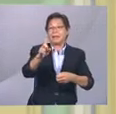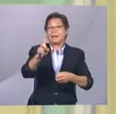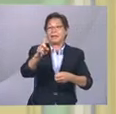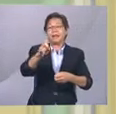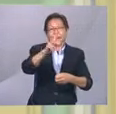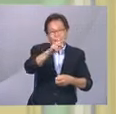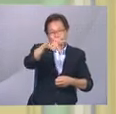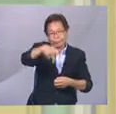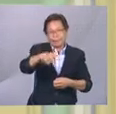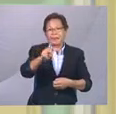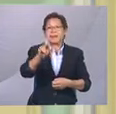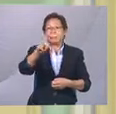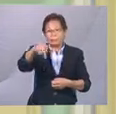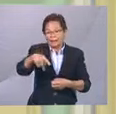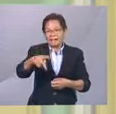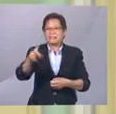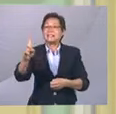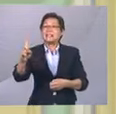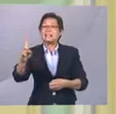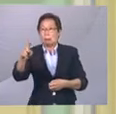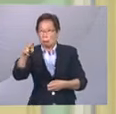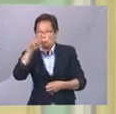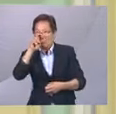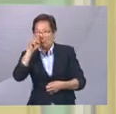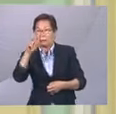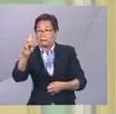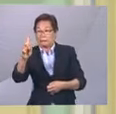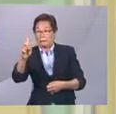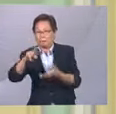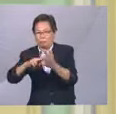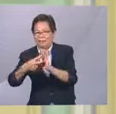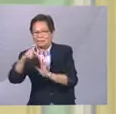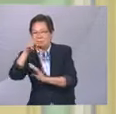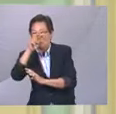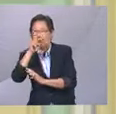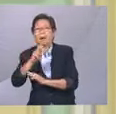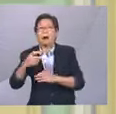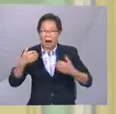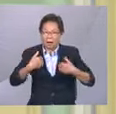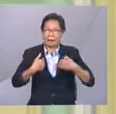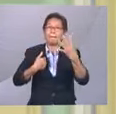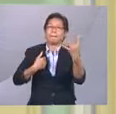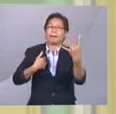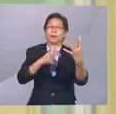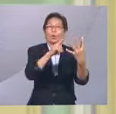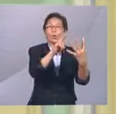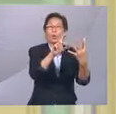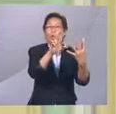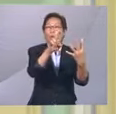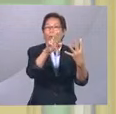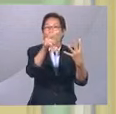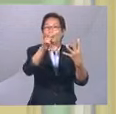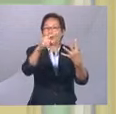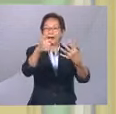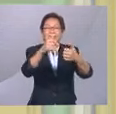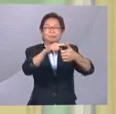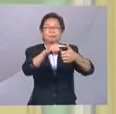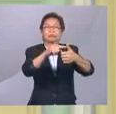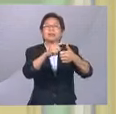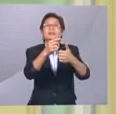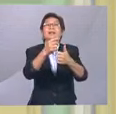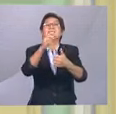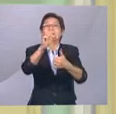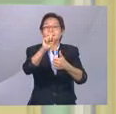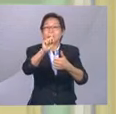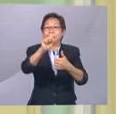di-add kali ini kita de4tik ipd yaitu ulangan simpan simpan